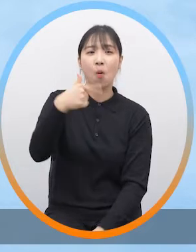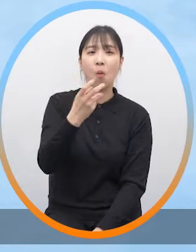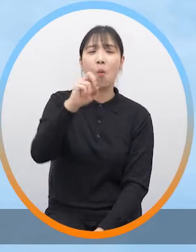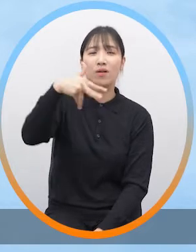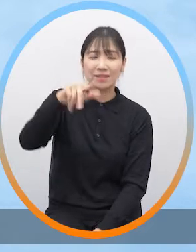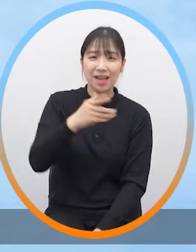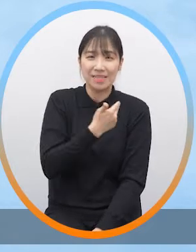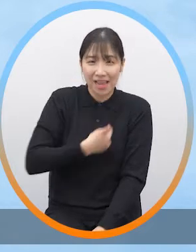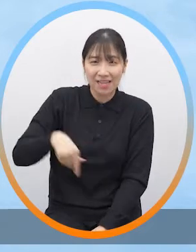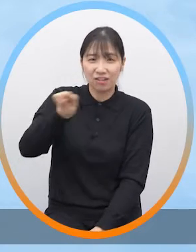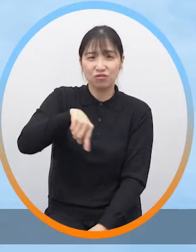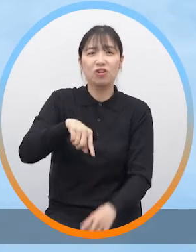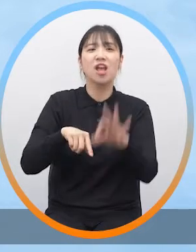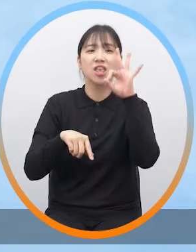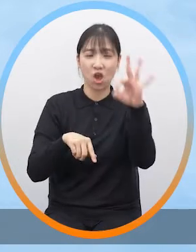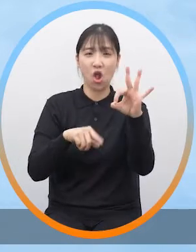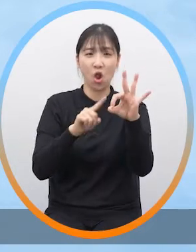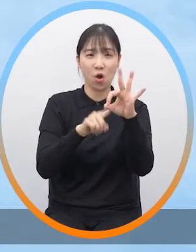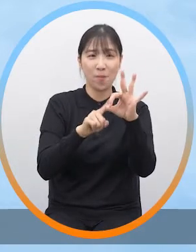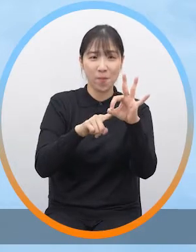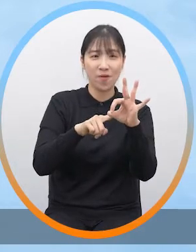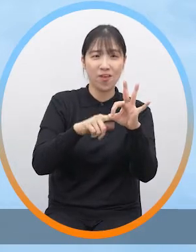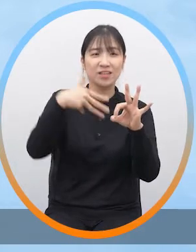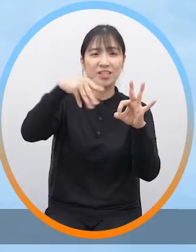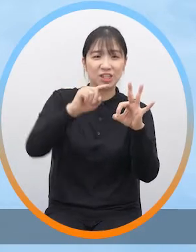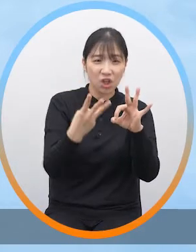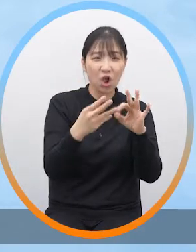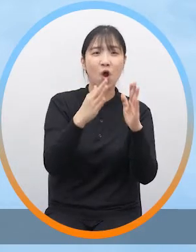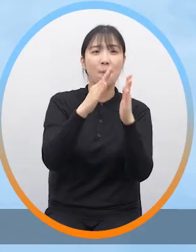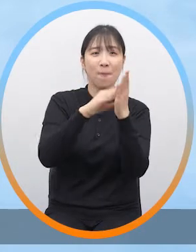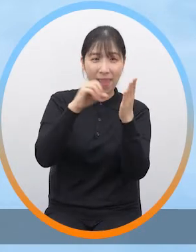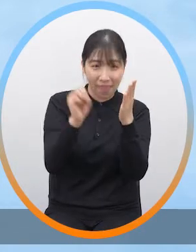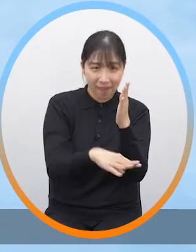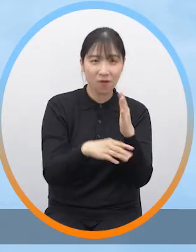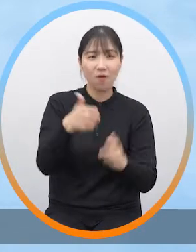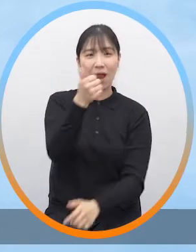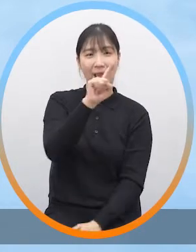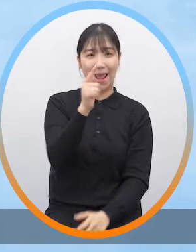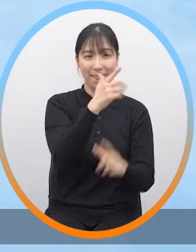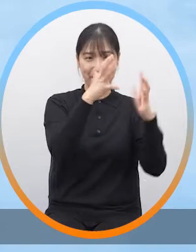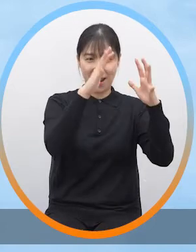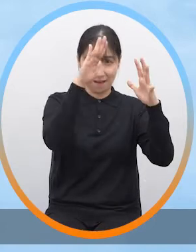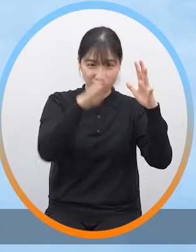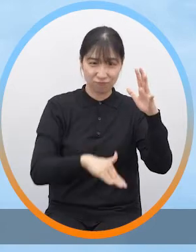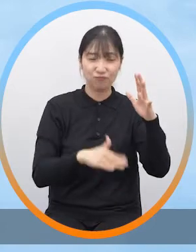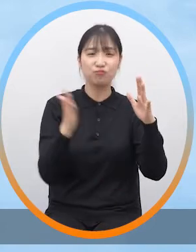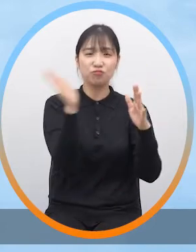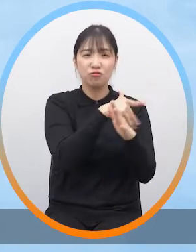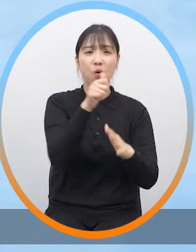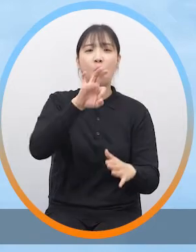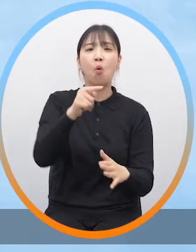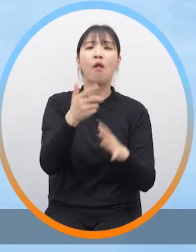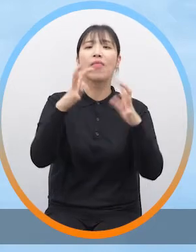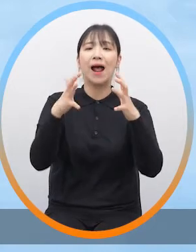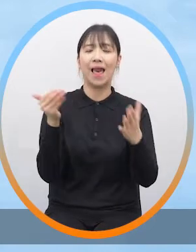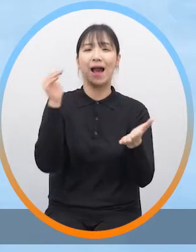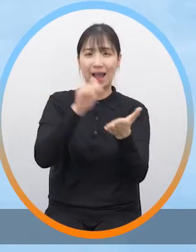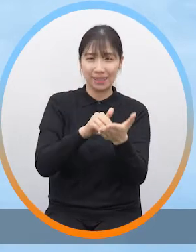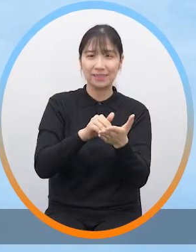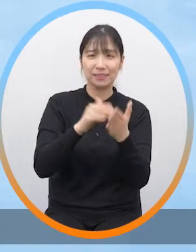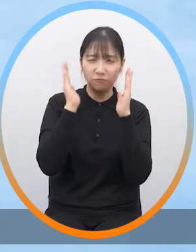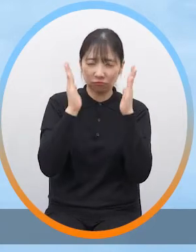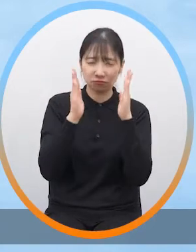중에서 10명의 10처를 제외한 나머지 분들, 그리고 한나라 때부터 원나라 때까지 뛰어난 유학자